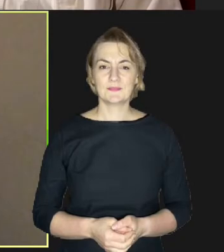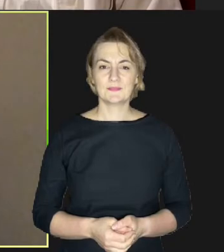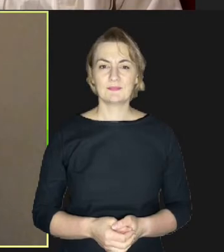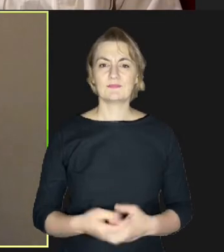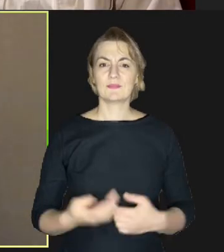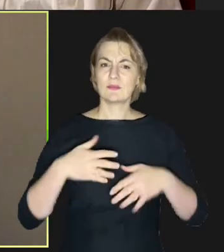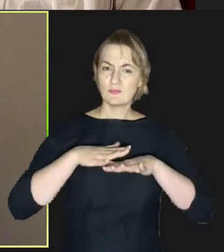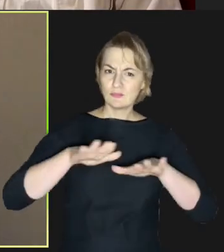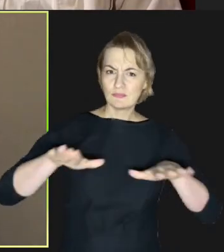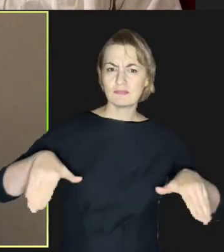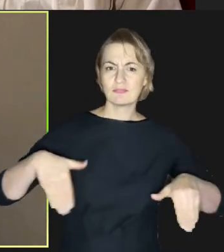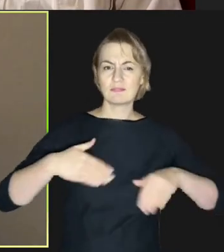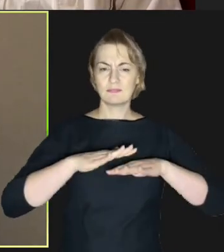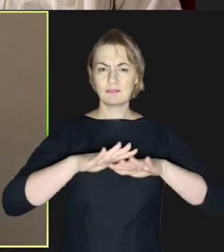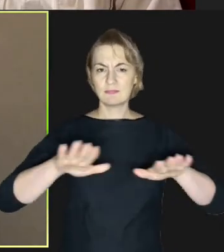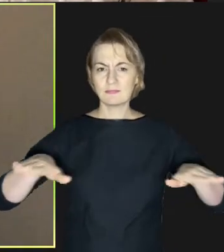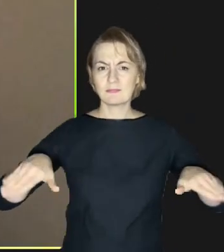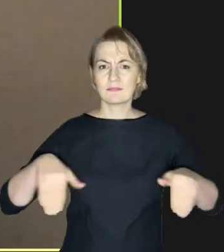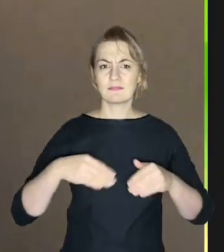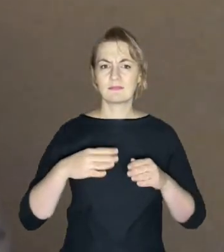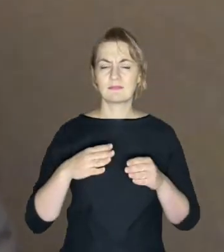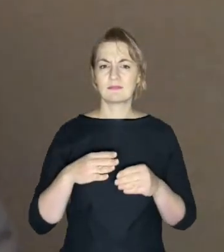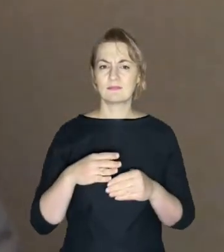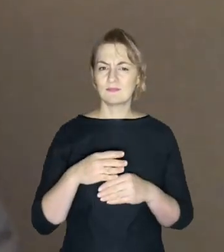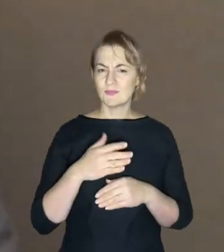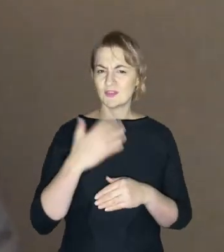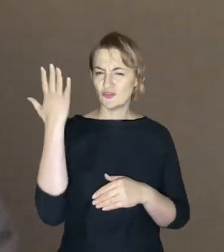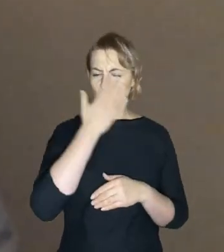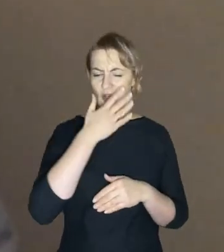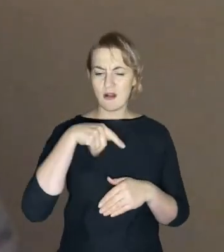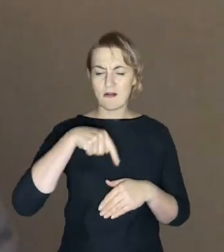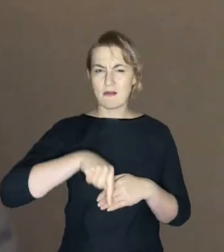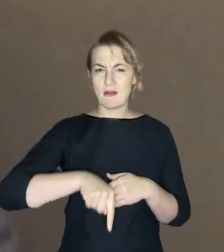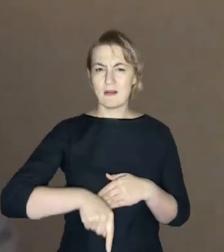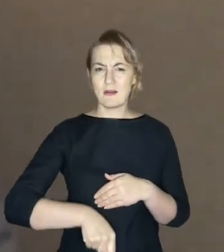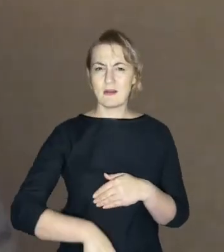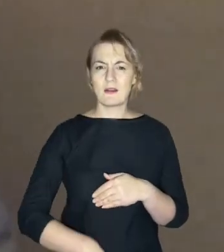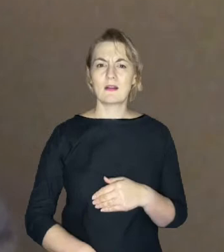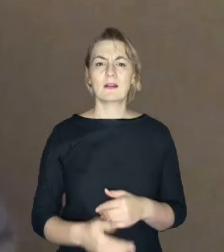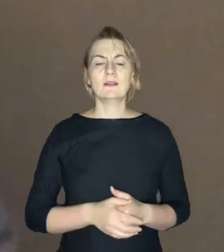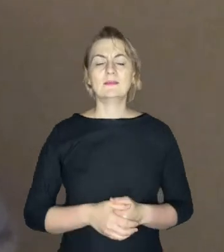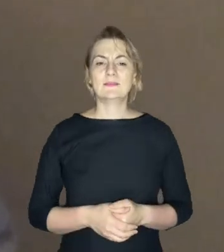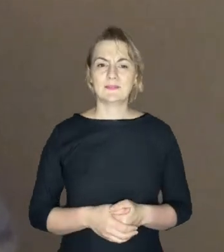Płyńmy dalej nad czarną głębiną.